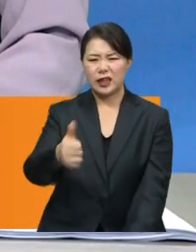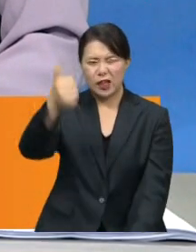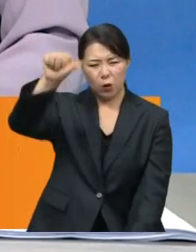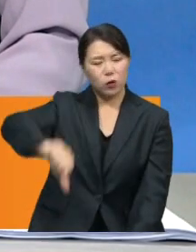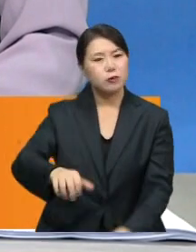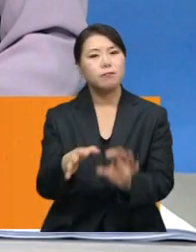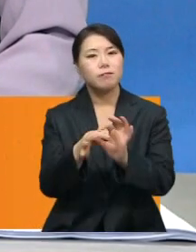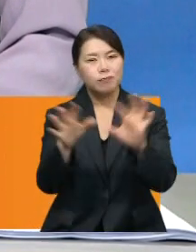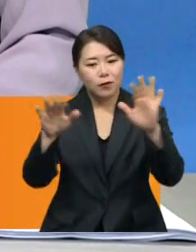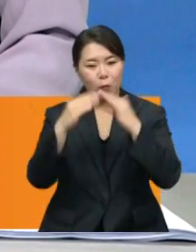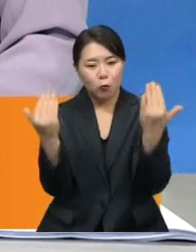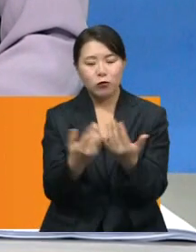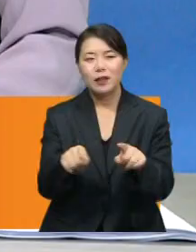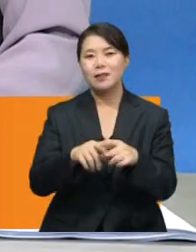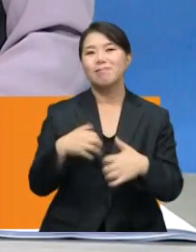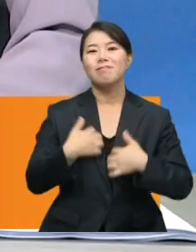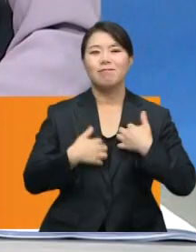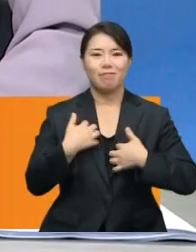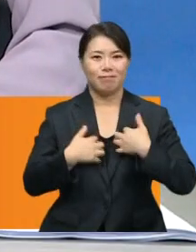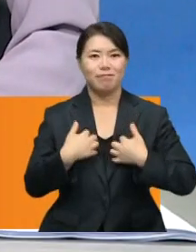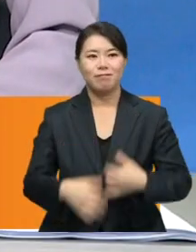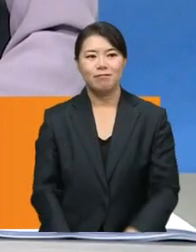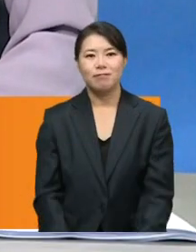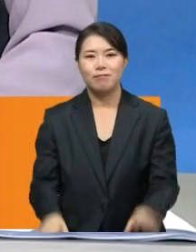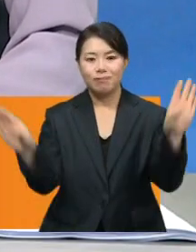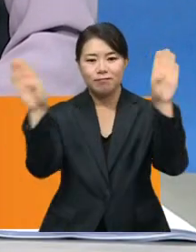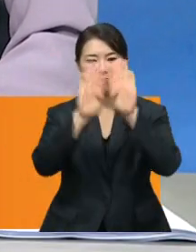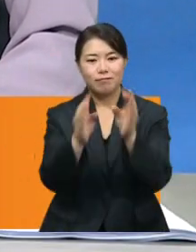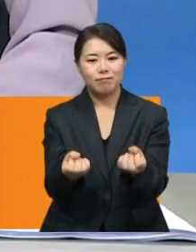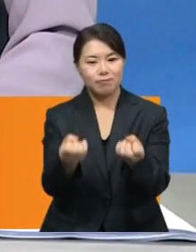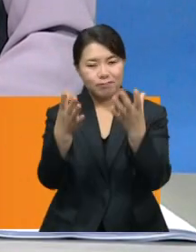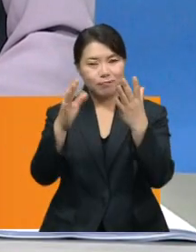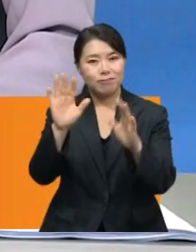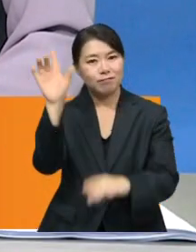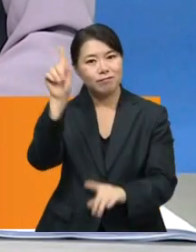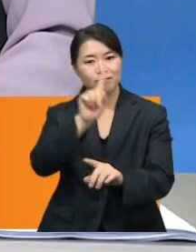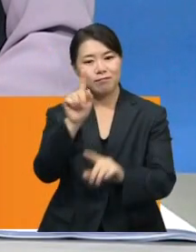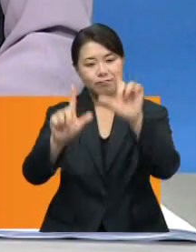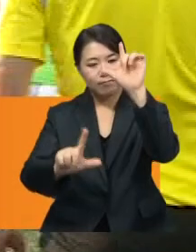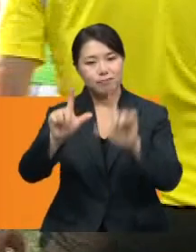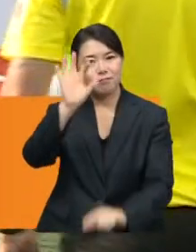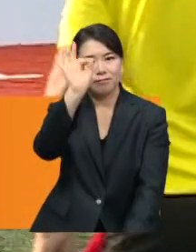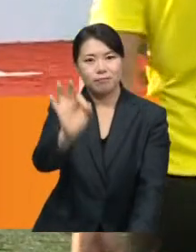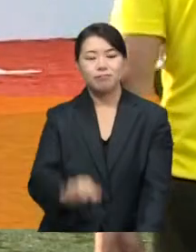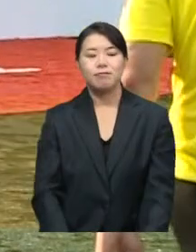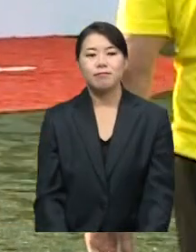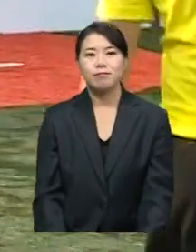함께 즐기는 모습이 인상 깊었는데요. 폐막식 현장에 이주엽 기자가 다녀왔습니다.